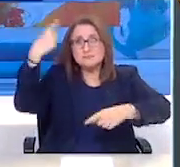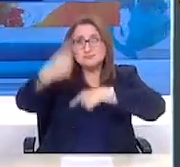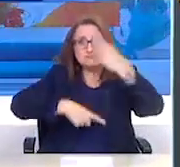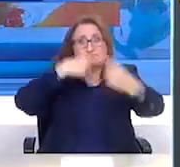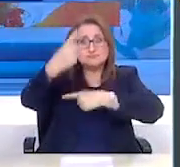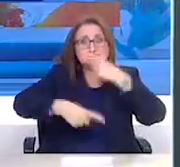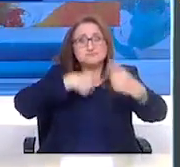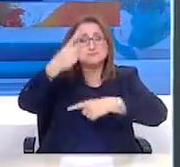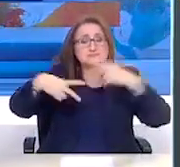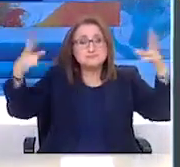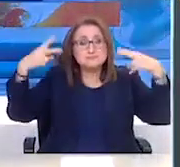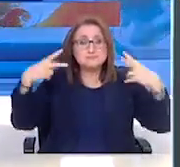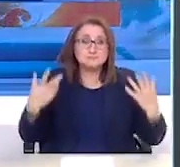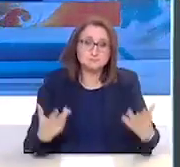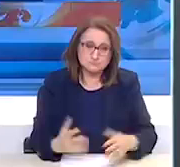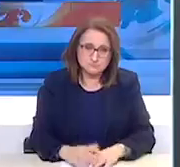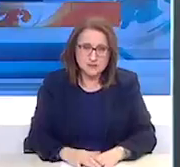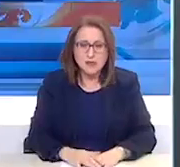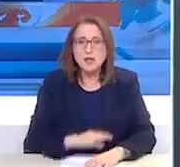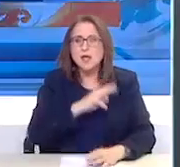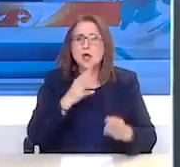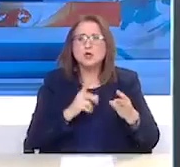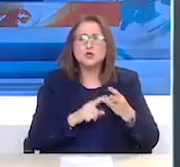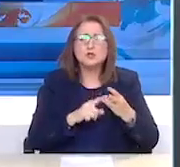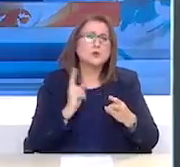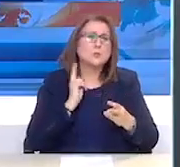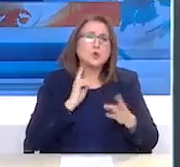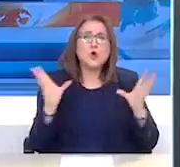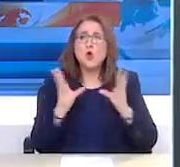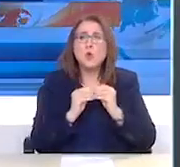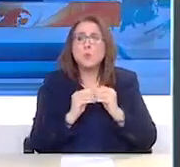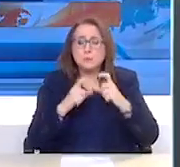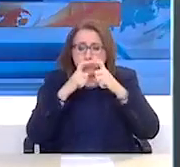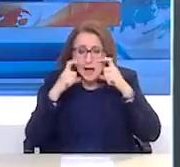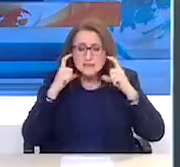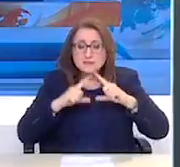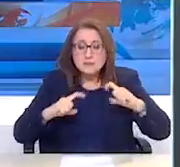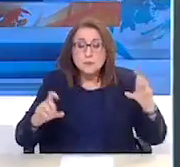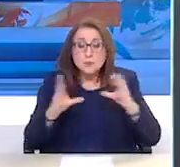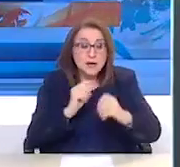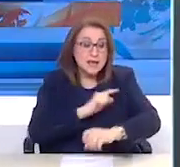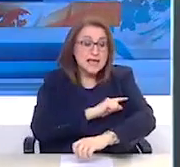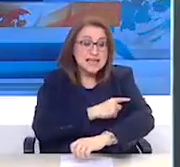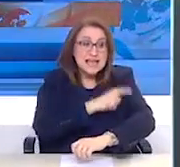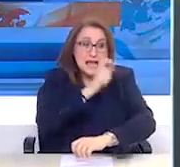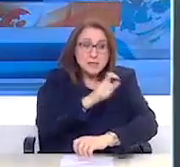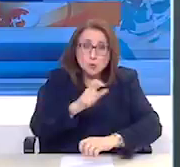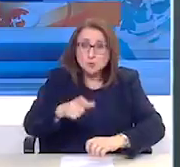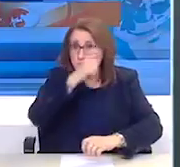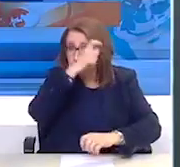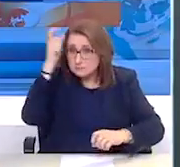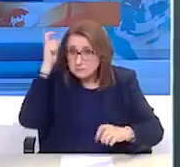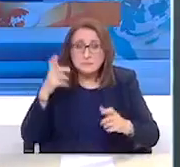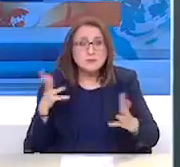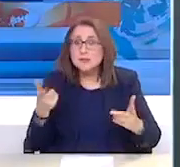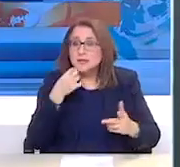Και το τρίτο ερώτημα σχετικά με το πρωτόκολλο για τους υγειονομικούς, το οποίο συζητήσαμε με συναδέλφους λοιμοξιολόγους πάρα πολύ